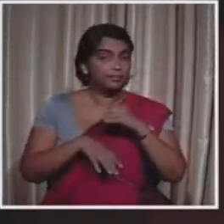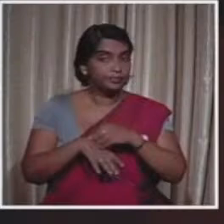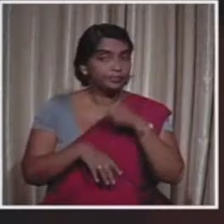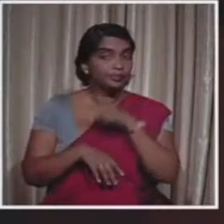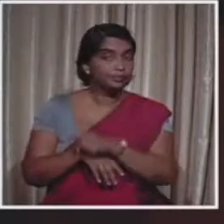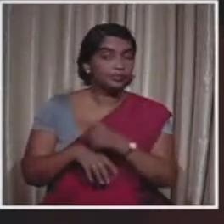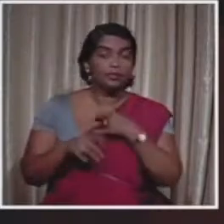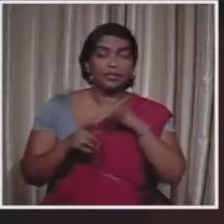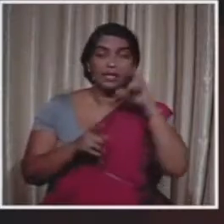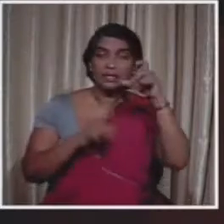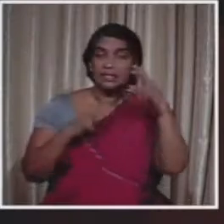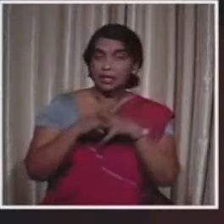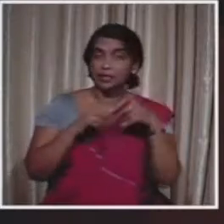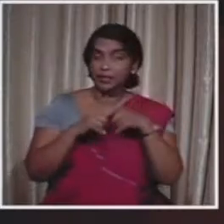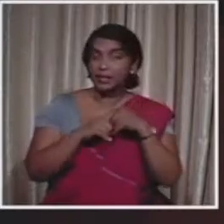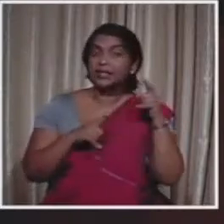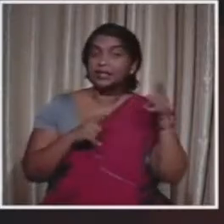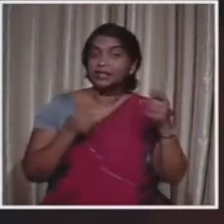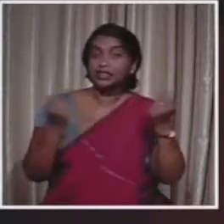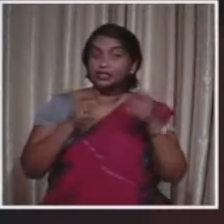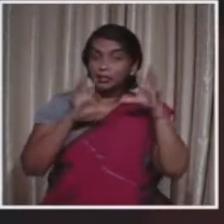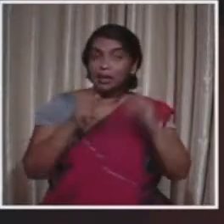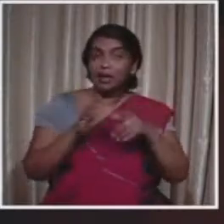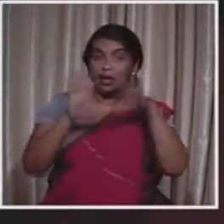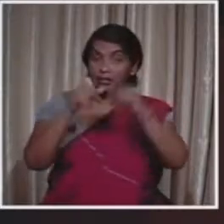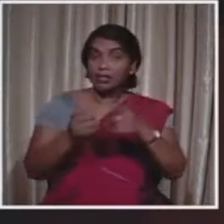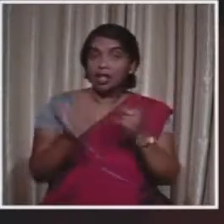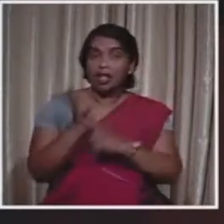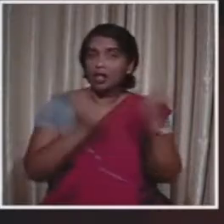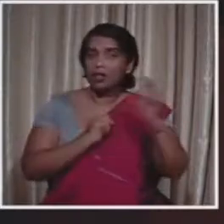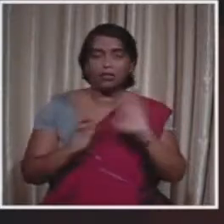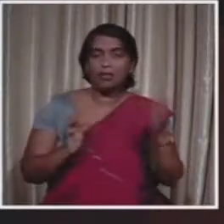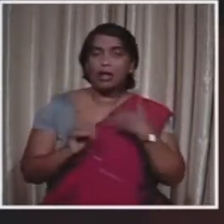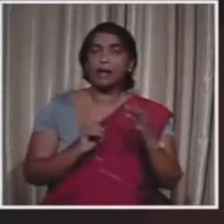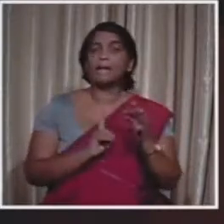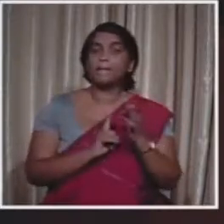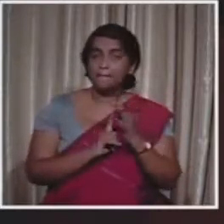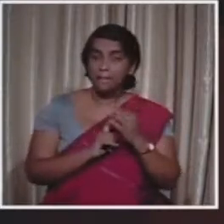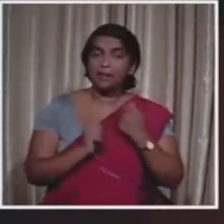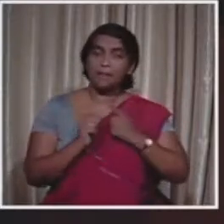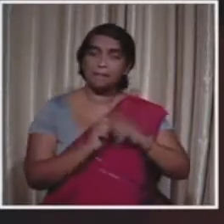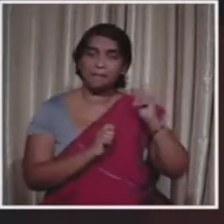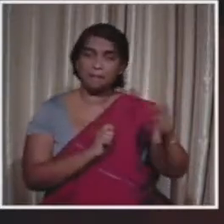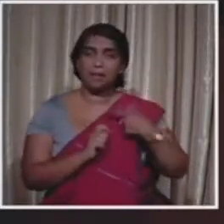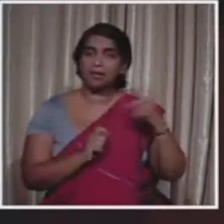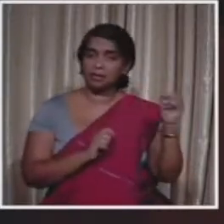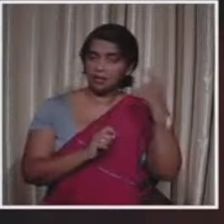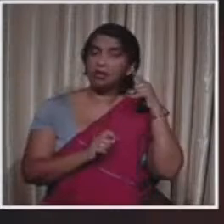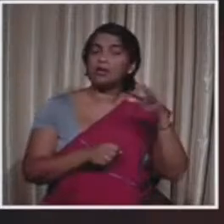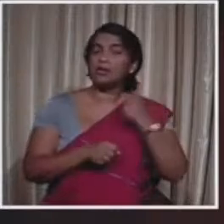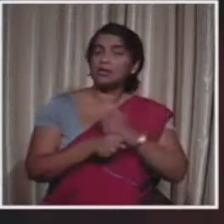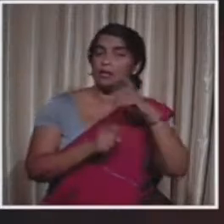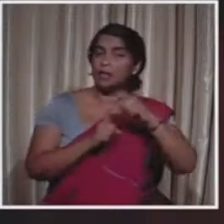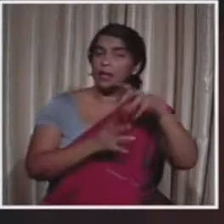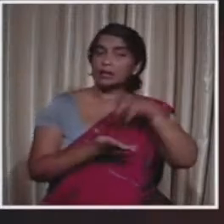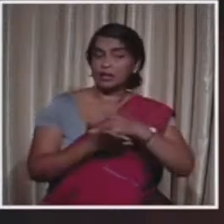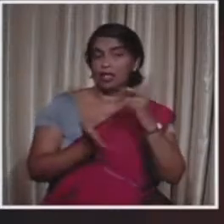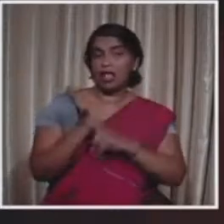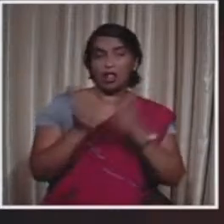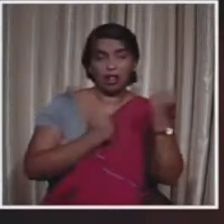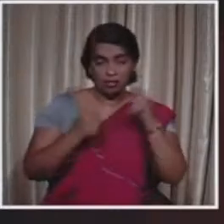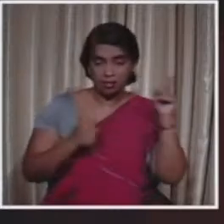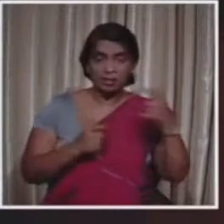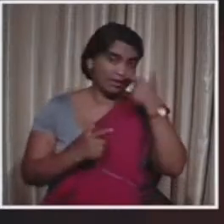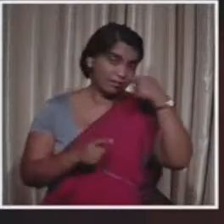මේ සමූපකාර අලවිසලට අයිති බවුසරයක් නෙවෙයි මේක අපි පෞද්ගලිකව අපි හයර් කරන බවුසරයක් මේක ගම්පහ දිස්ත්‍රික්කයේ බවුසරයක්